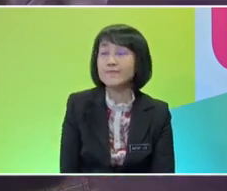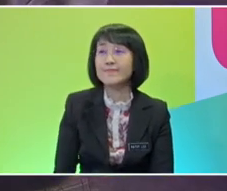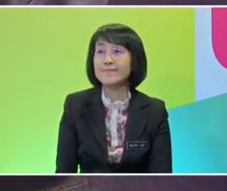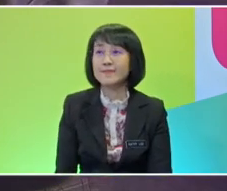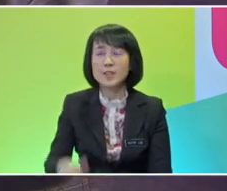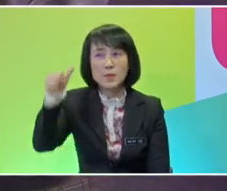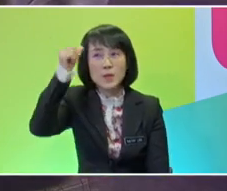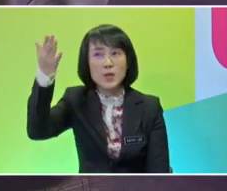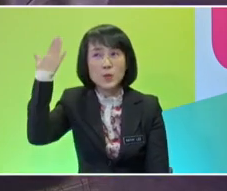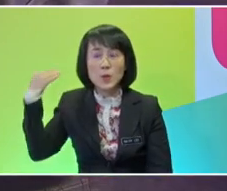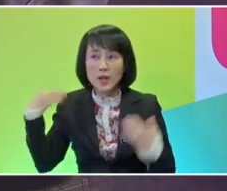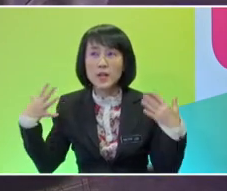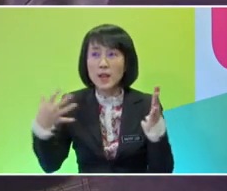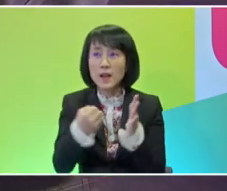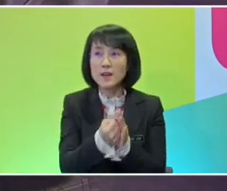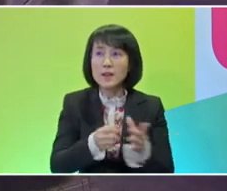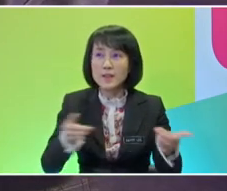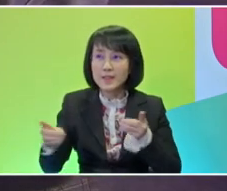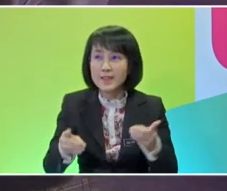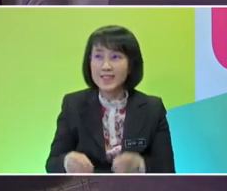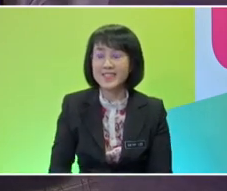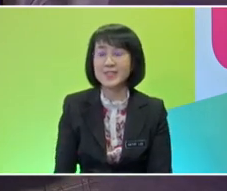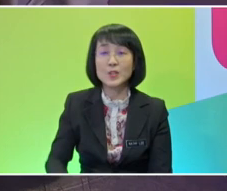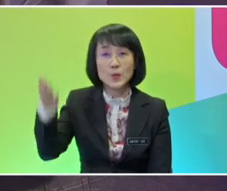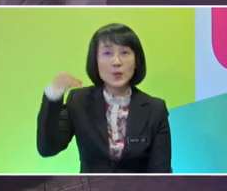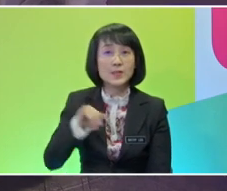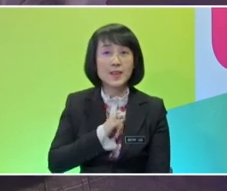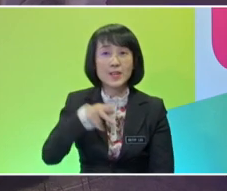eh pernah Tapi waktu itu saya jadi pengawas